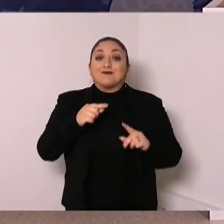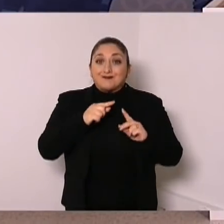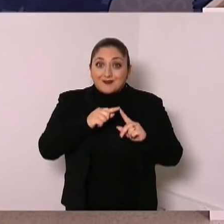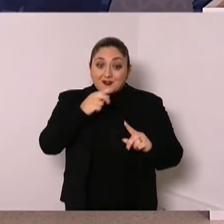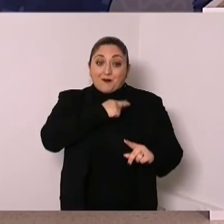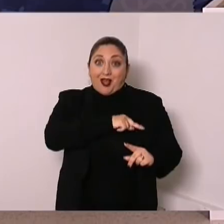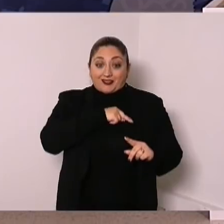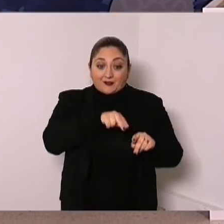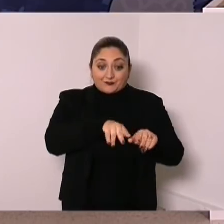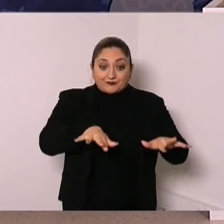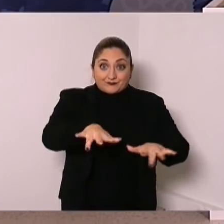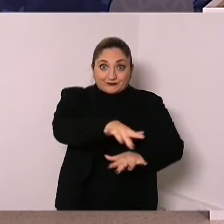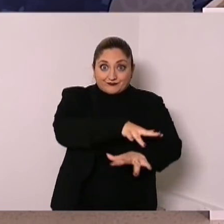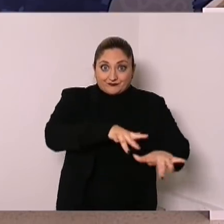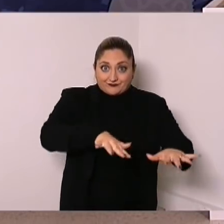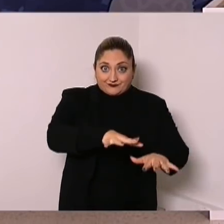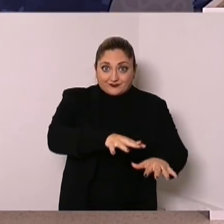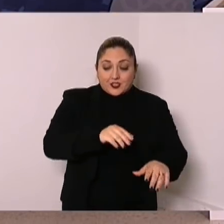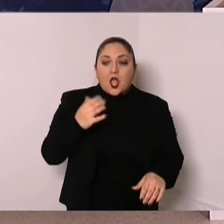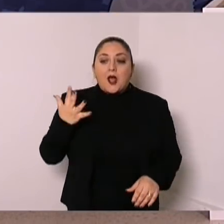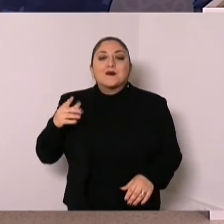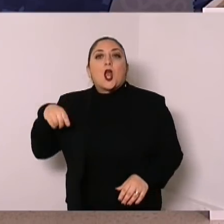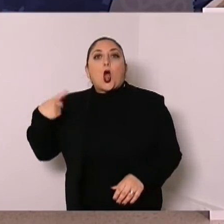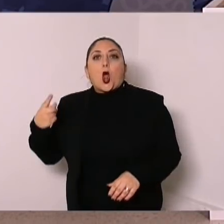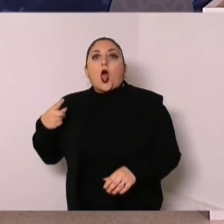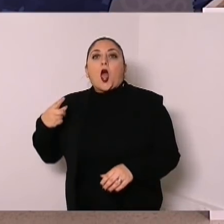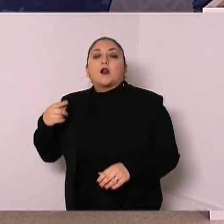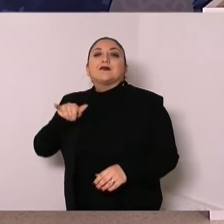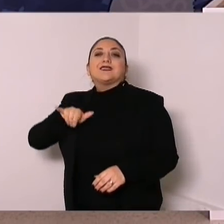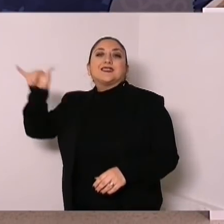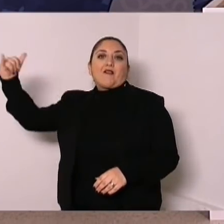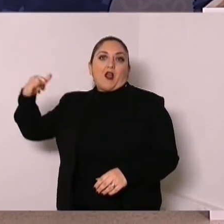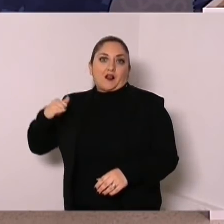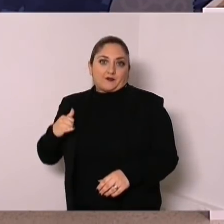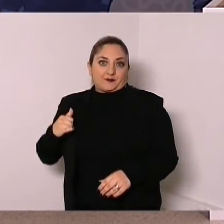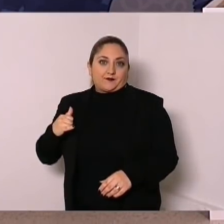u l-5 l-oħra kienu relatati ma' safar.